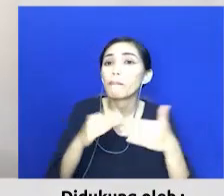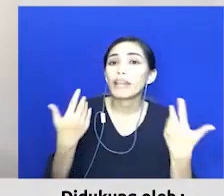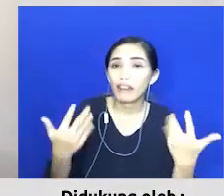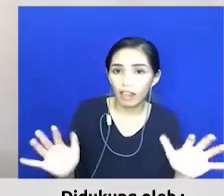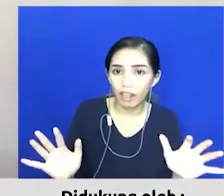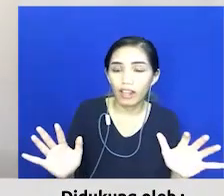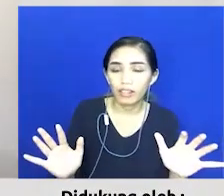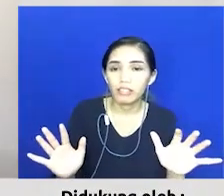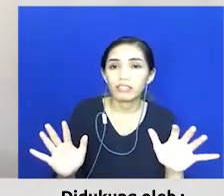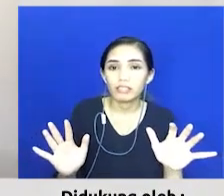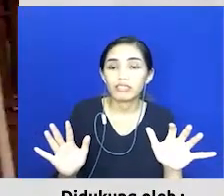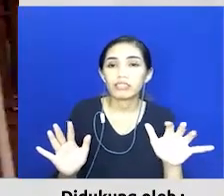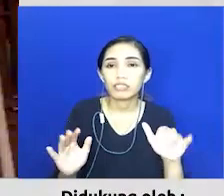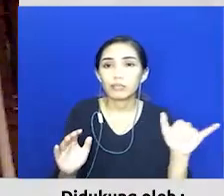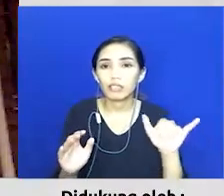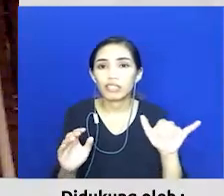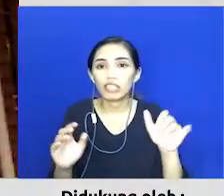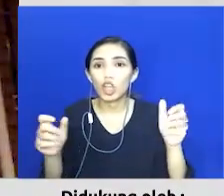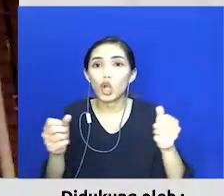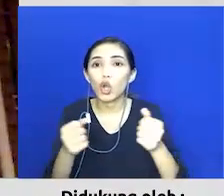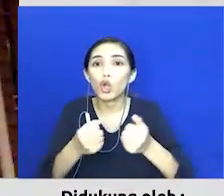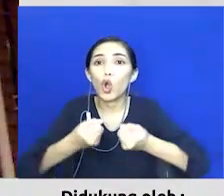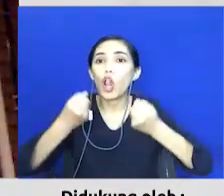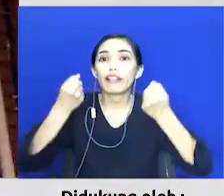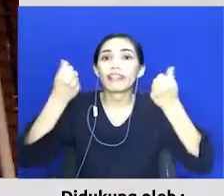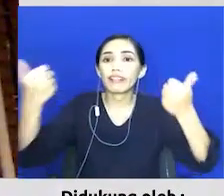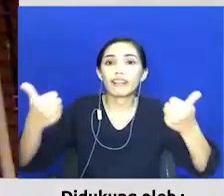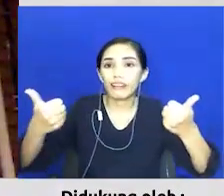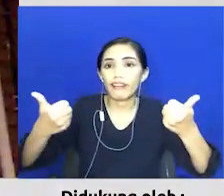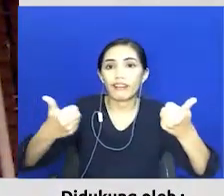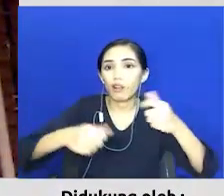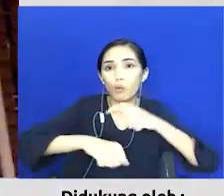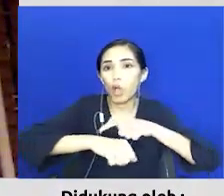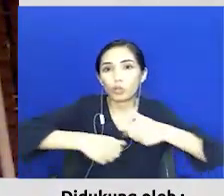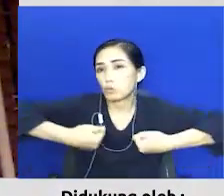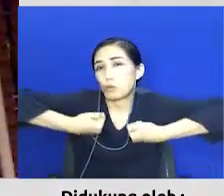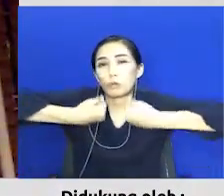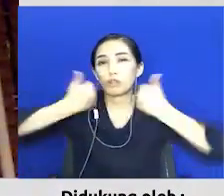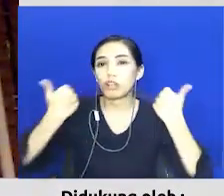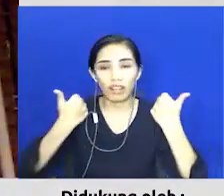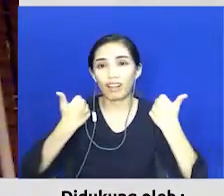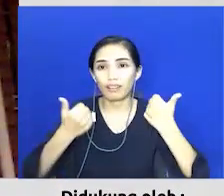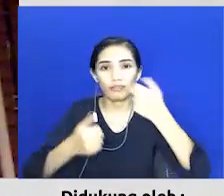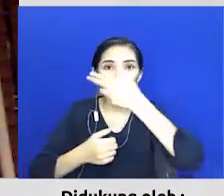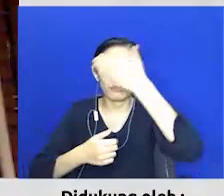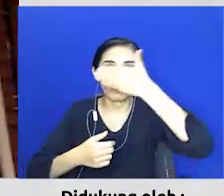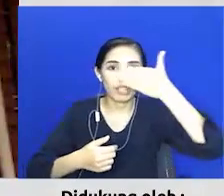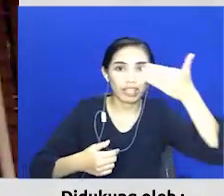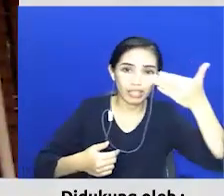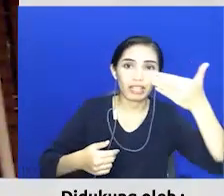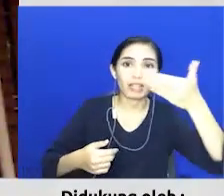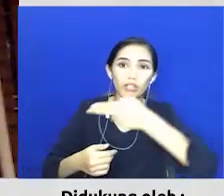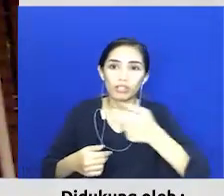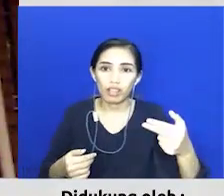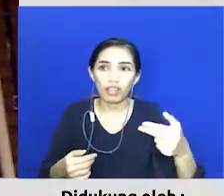ada semacam golden era film Indonesia di mana semua tuh lancar jaya semuanya ini? Kayaknya kalau kita lihat-lihat belum pernah tuh,